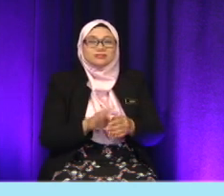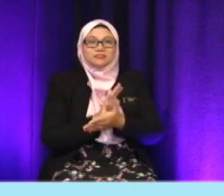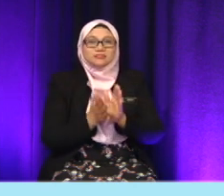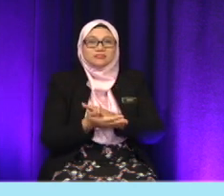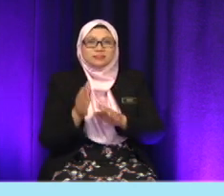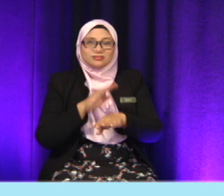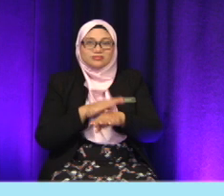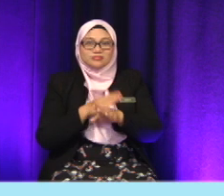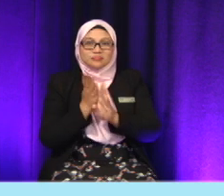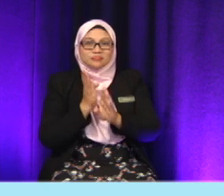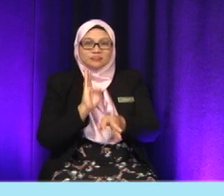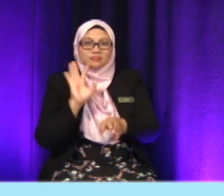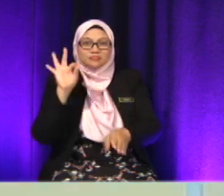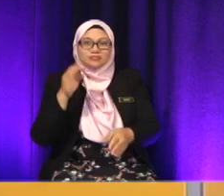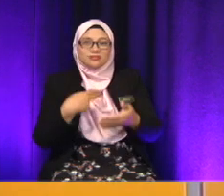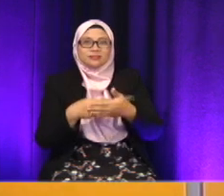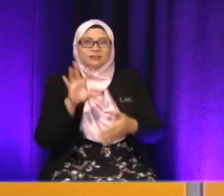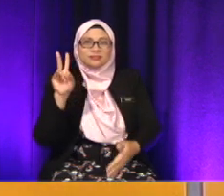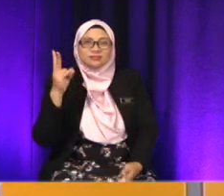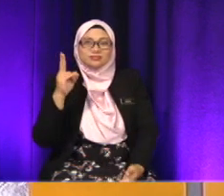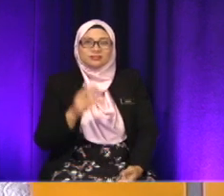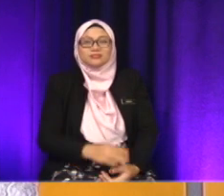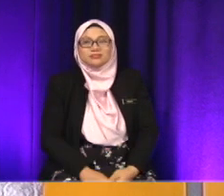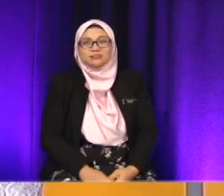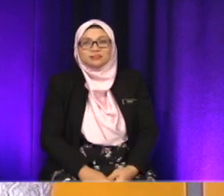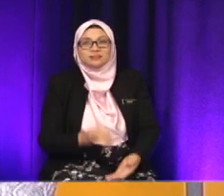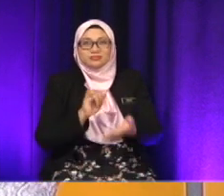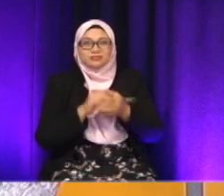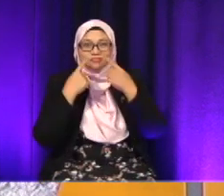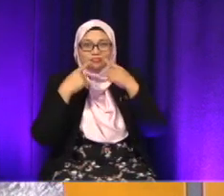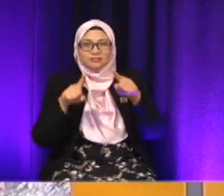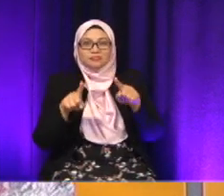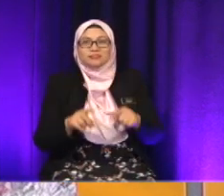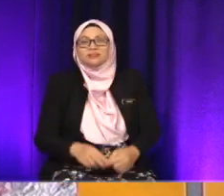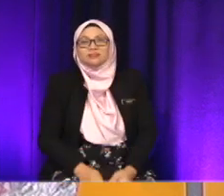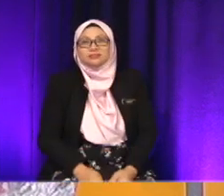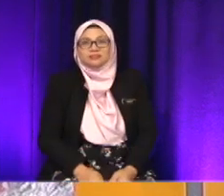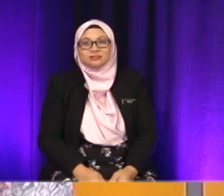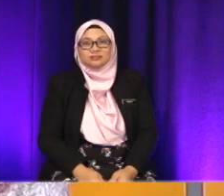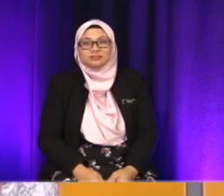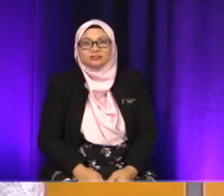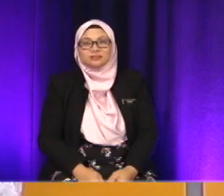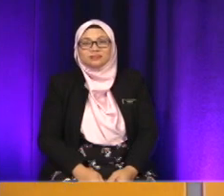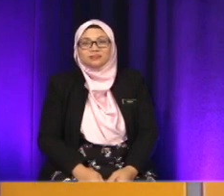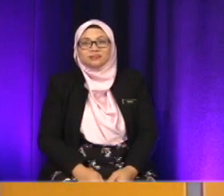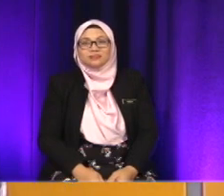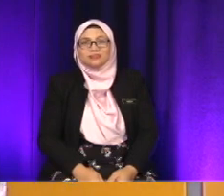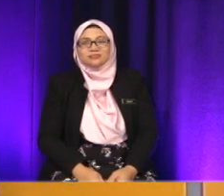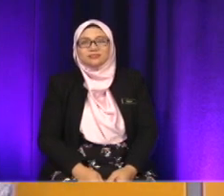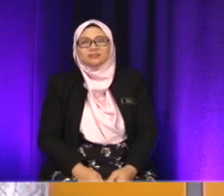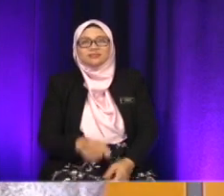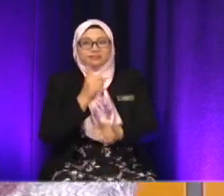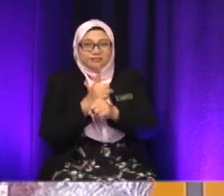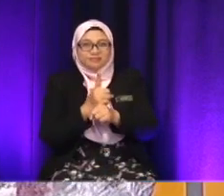yang ke-12 so itu jawaban dia oke kemudian tepat sekali anak-anak